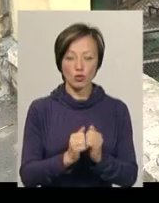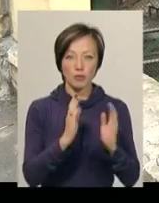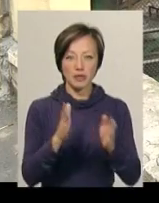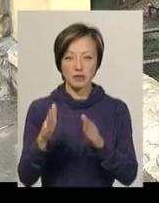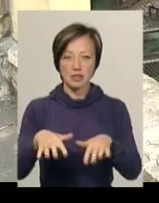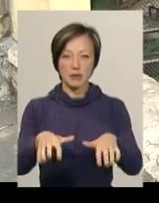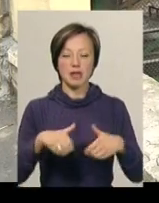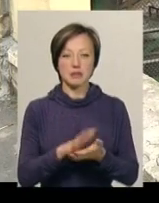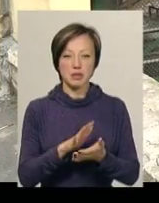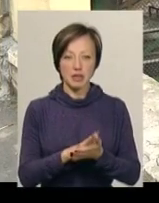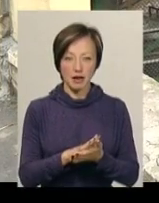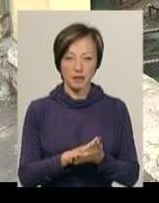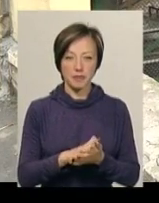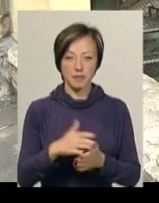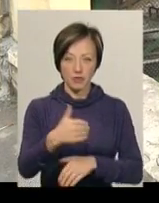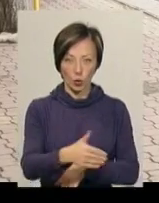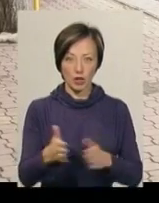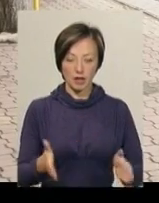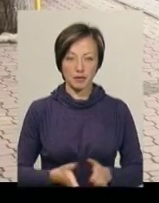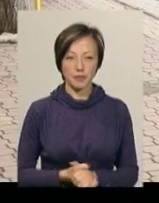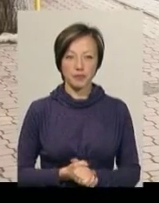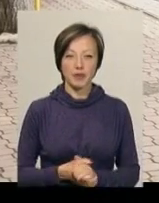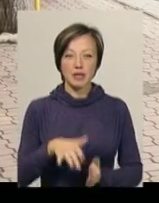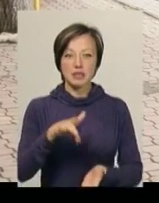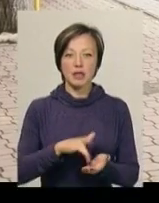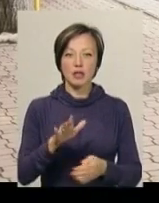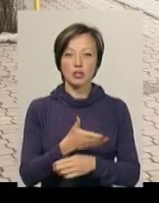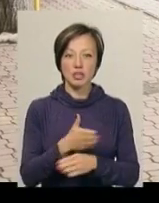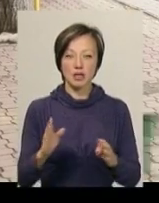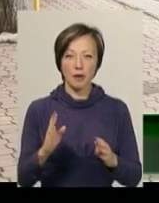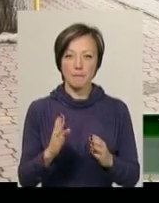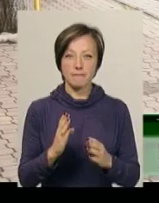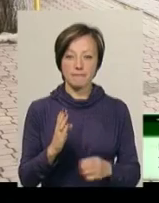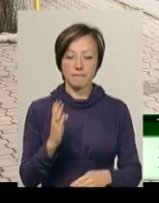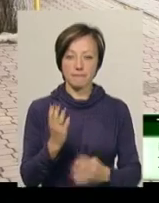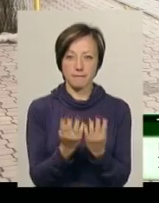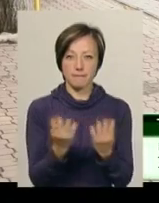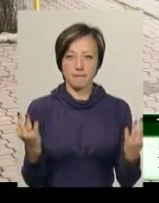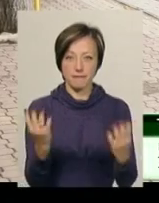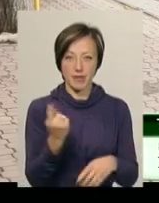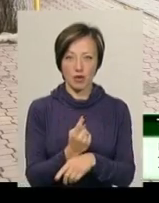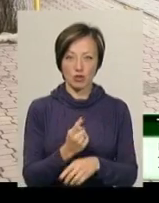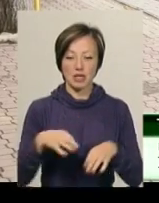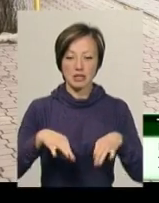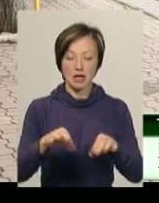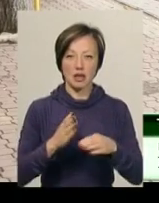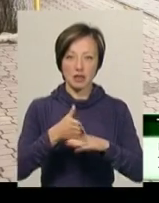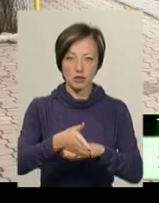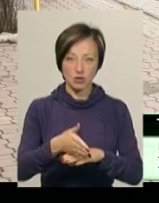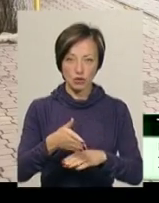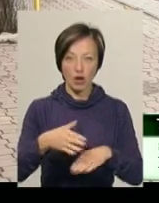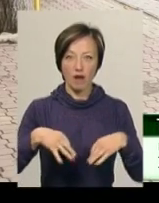щоб забрати сміття зі сміттєзбірників. Центральна частина перегорожена для заїзду автомобільного транспорту,